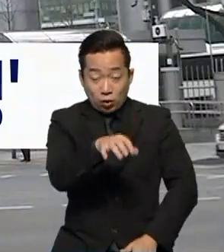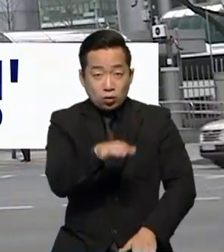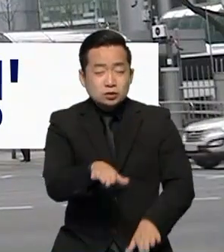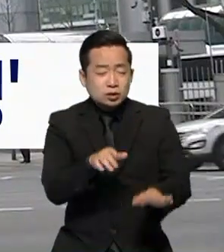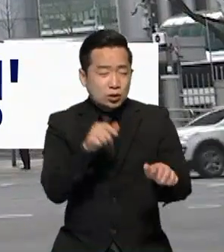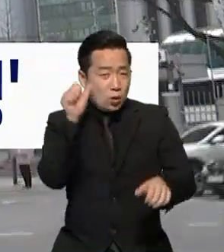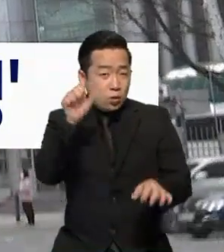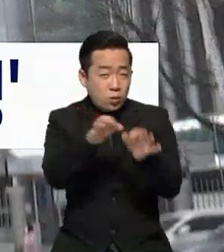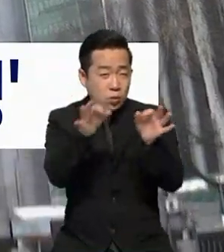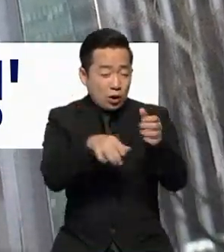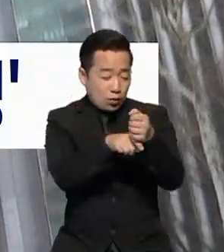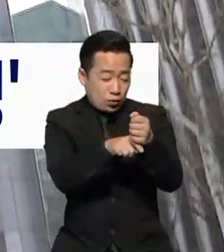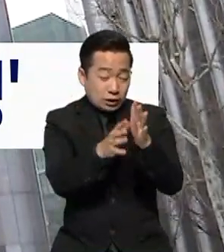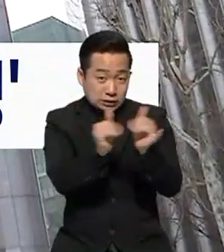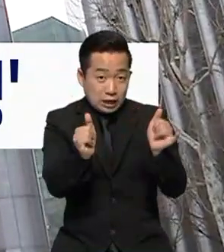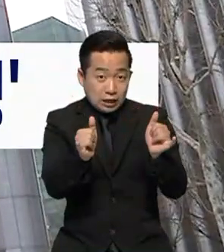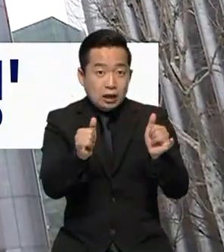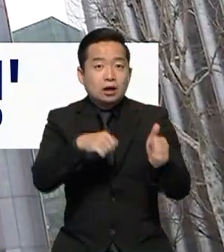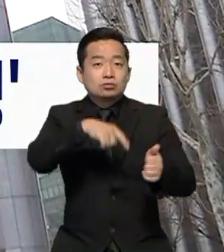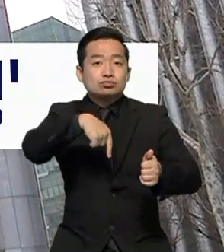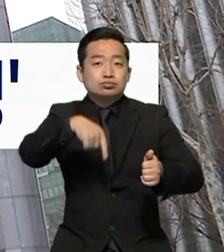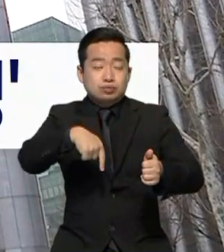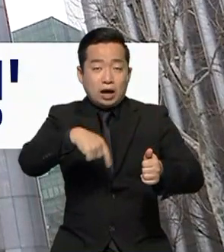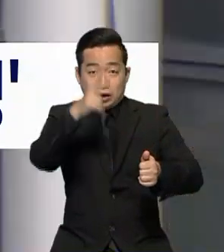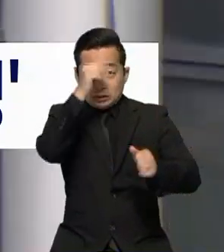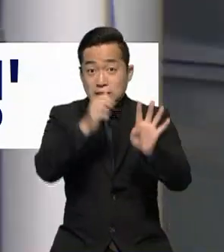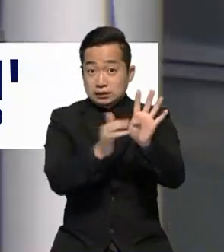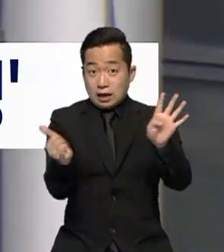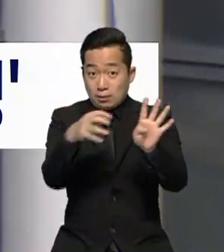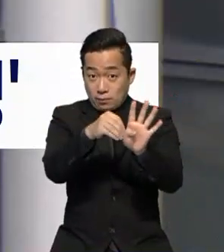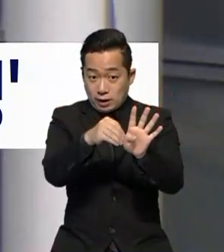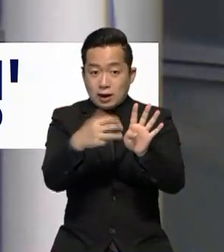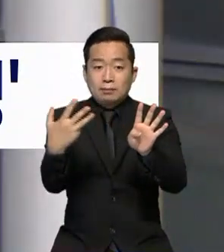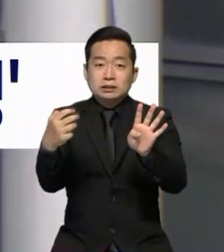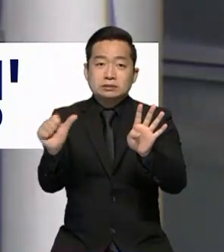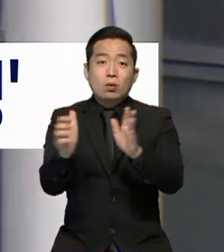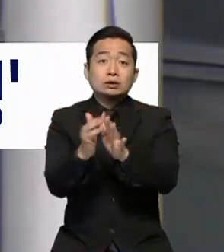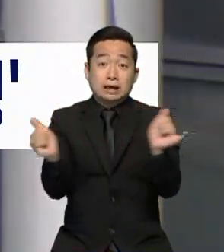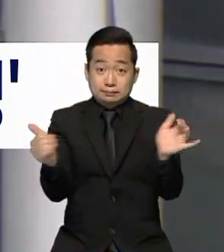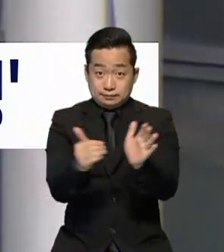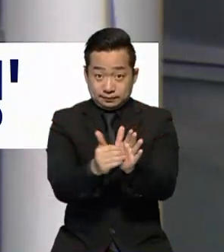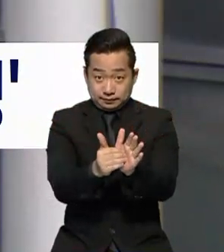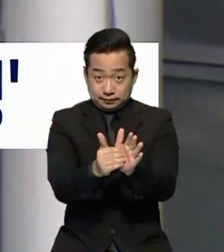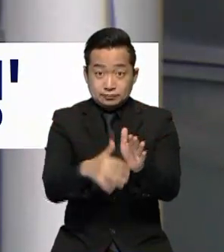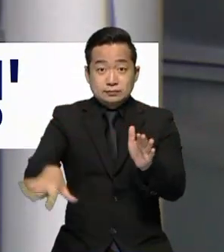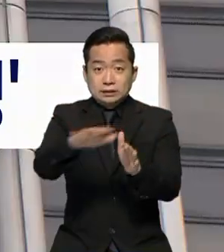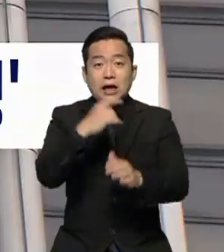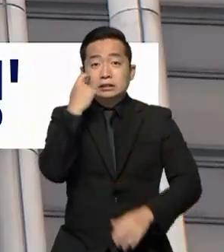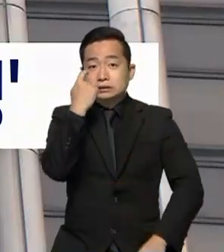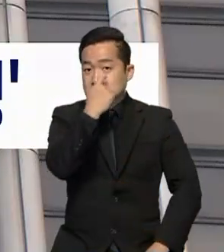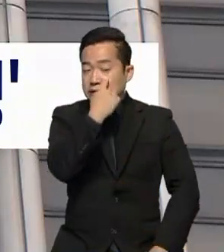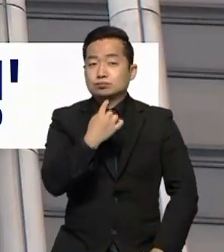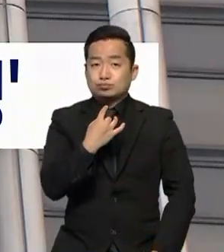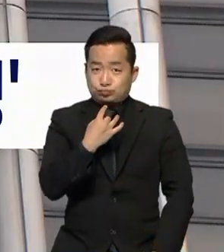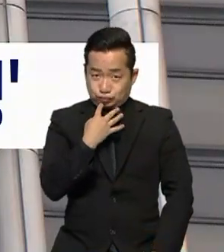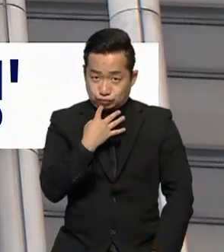사람은 당시 현장 출동 경찰관 4명을 포함해 85명인데 모두 참고인 신분으로